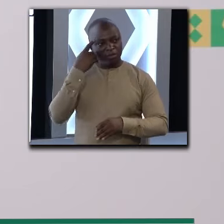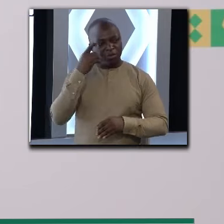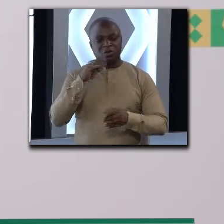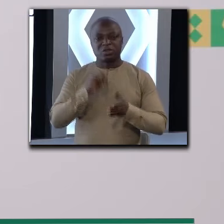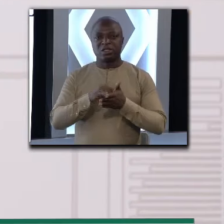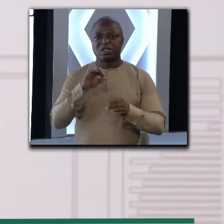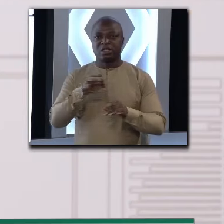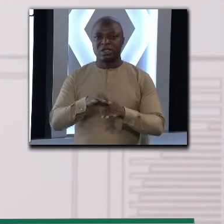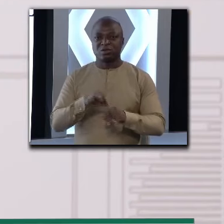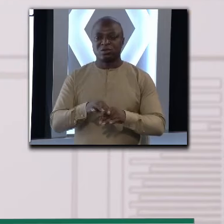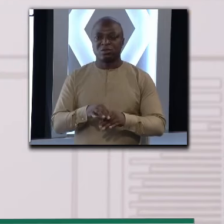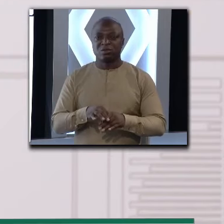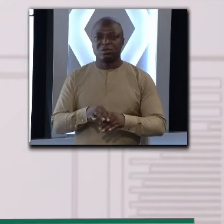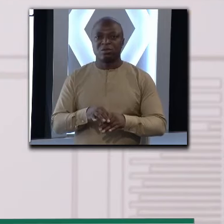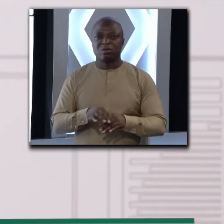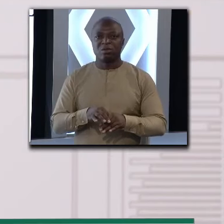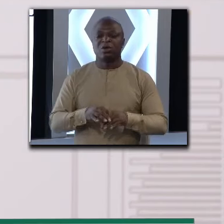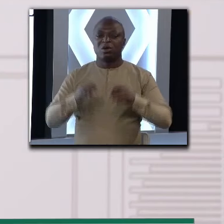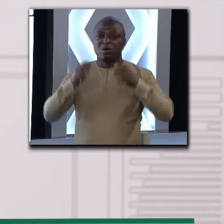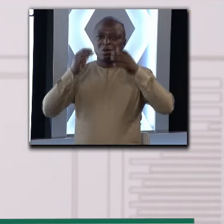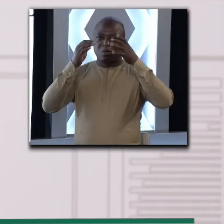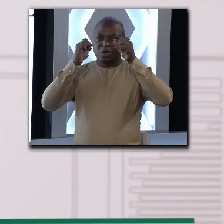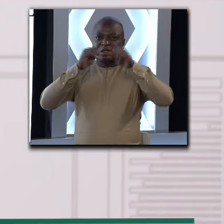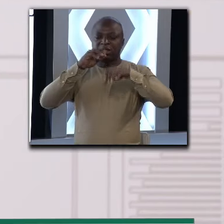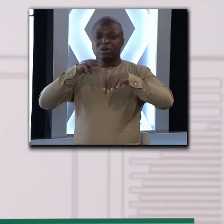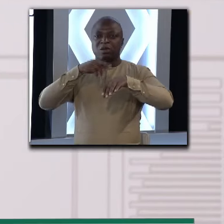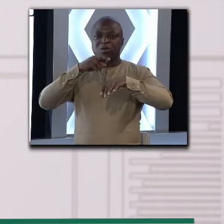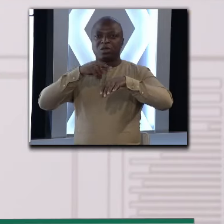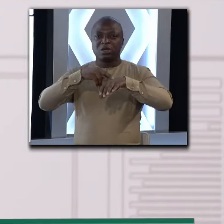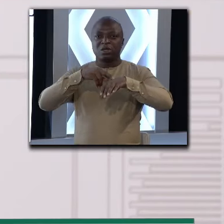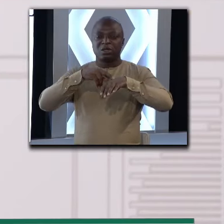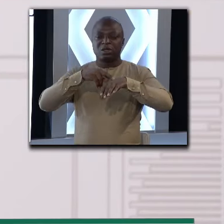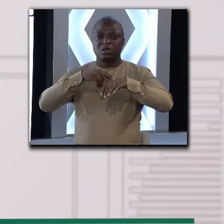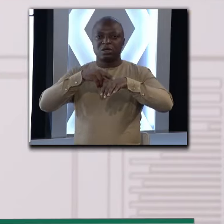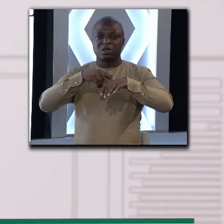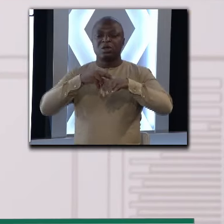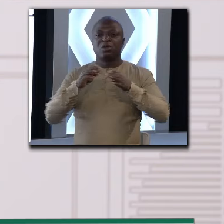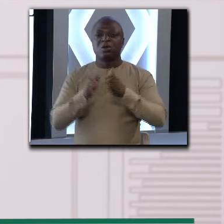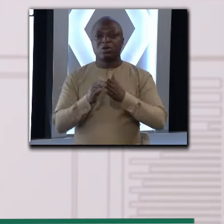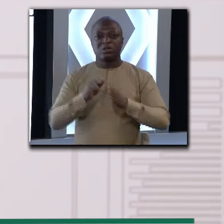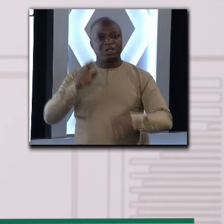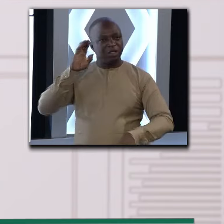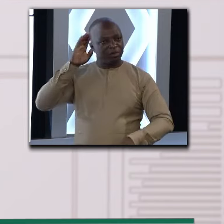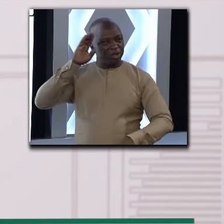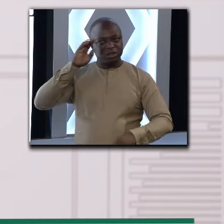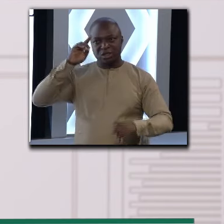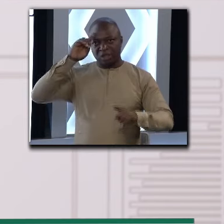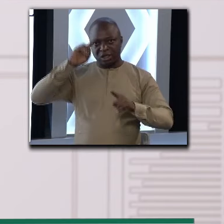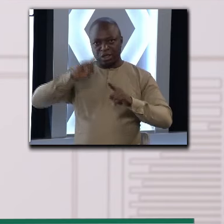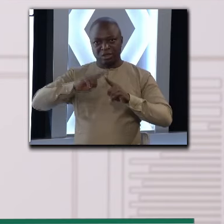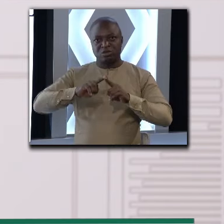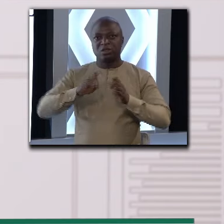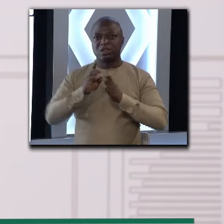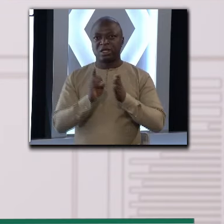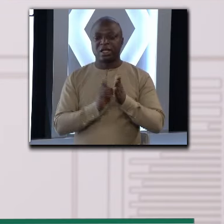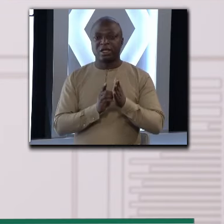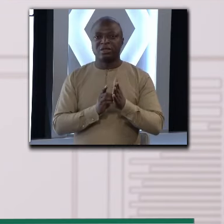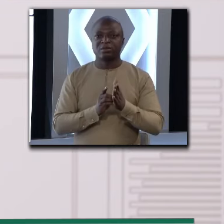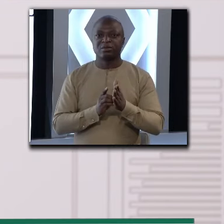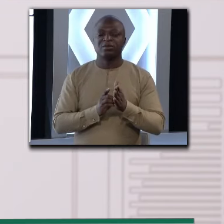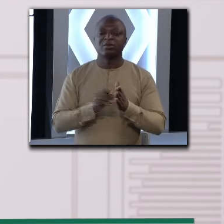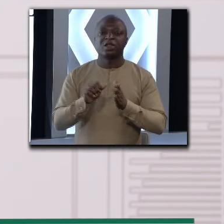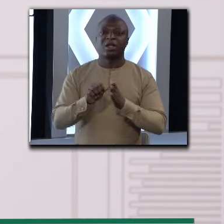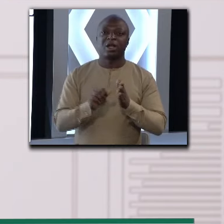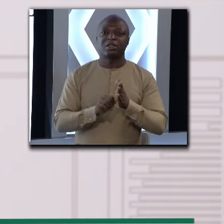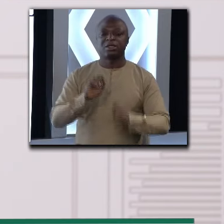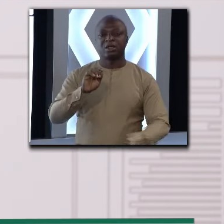élections. Le président de la République, le Conseil des ministres entendu, décrète.